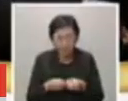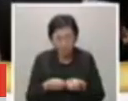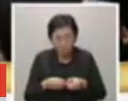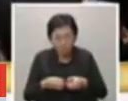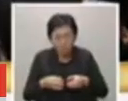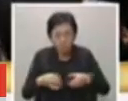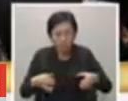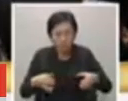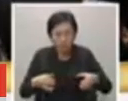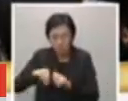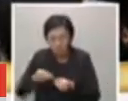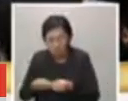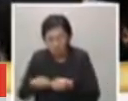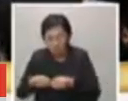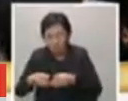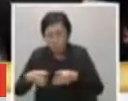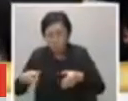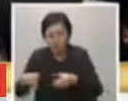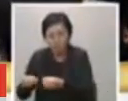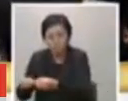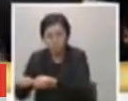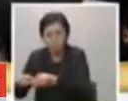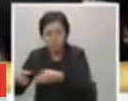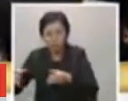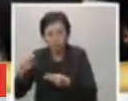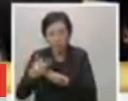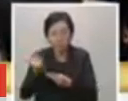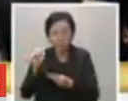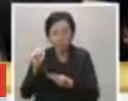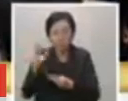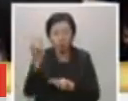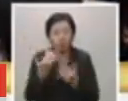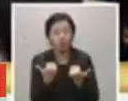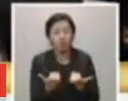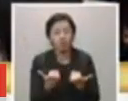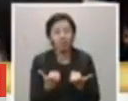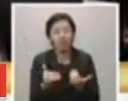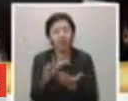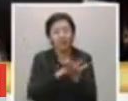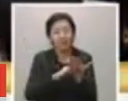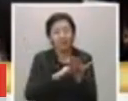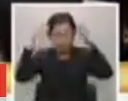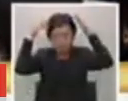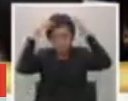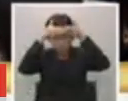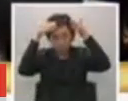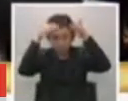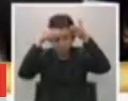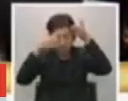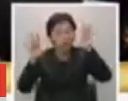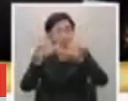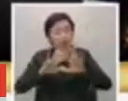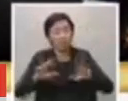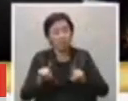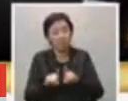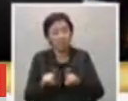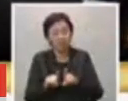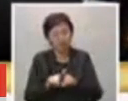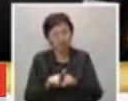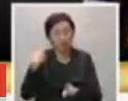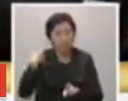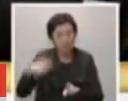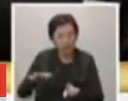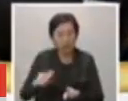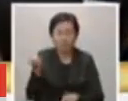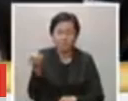ขึ้นมาสุดท้ายเป็นยูนิคอร์นใหญ่ระดับโลกวันนี้ประเทศอินโดนีเซียอยู่ในอาเซียนเหมือนกันเนี่ยเขามียูนิคอร์นสูงที่สุด